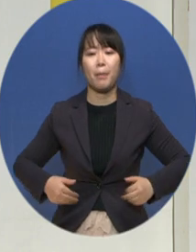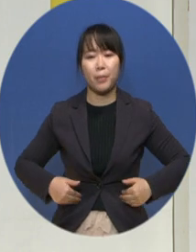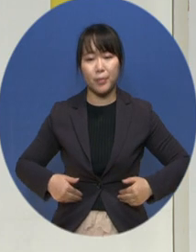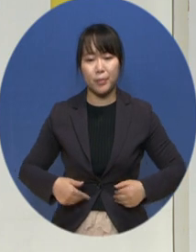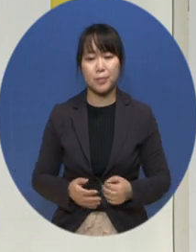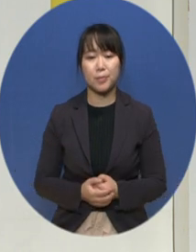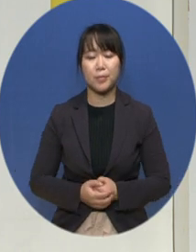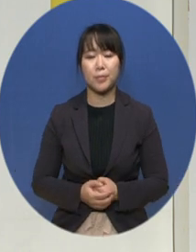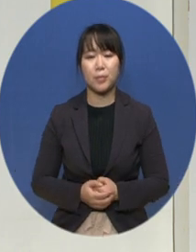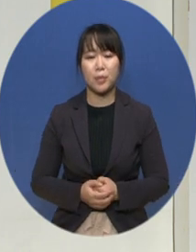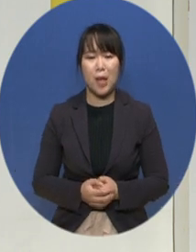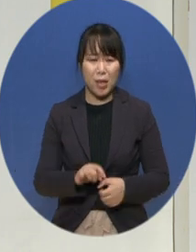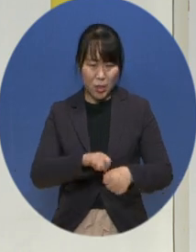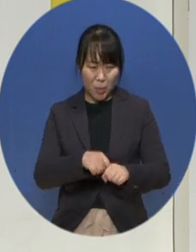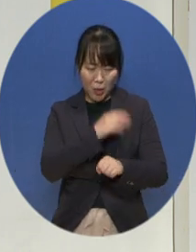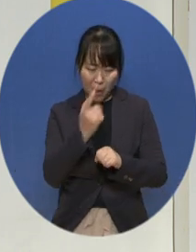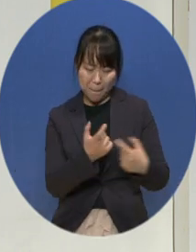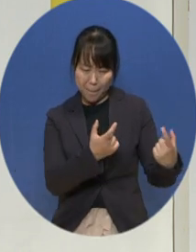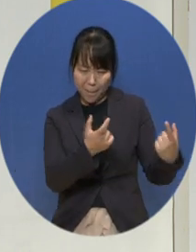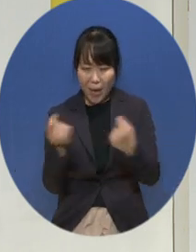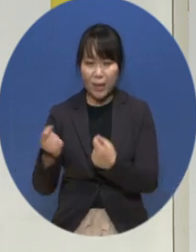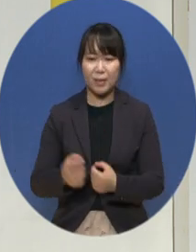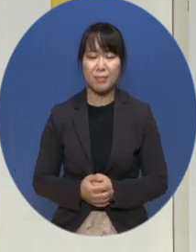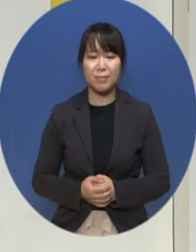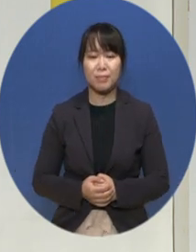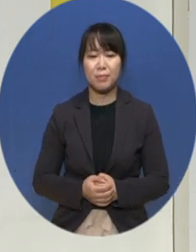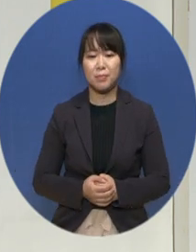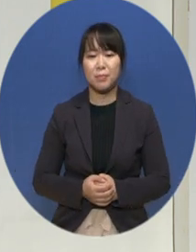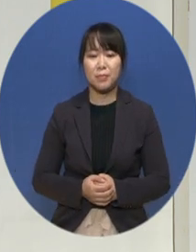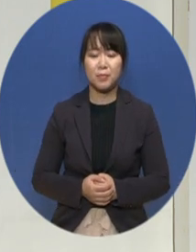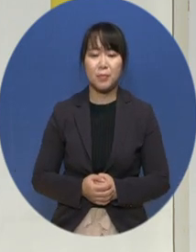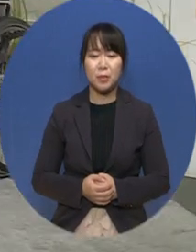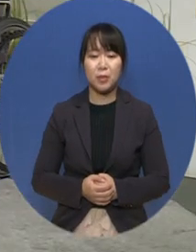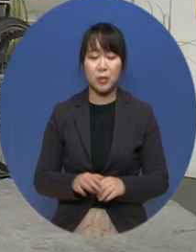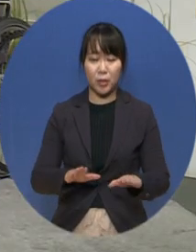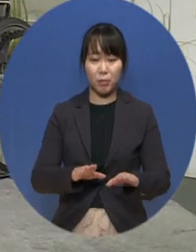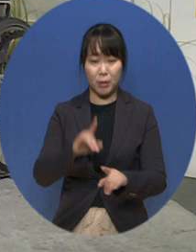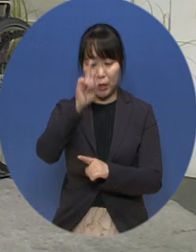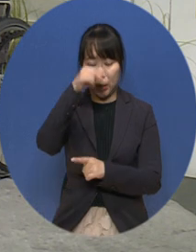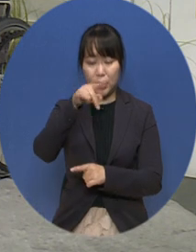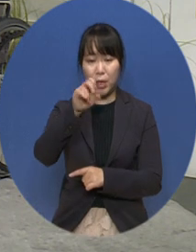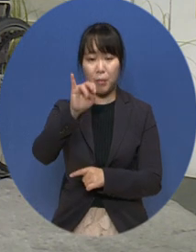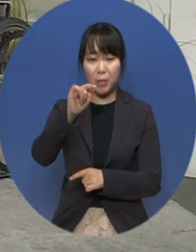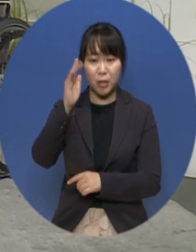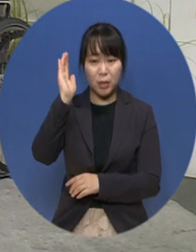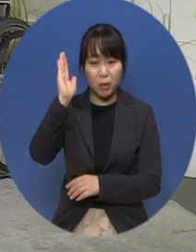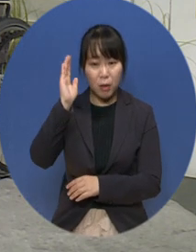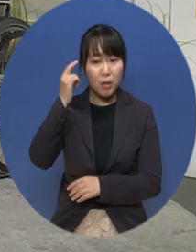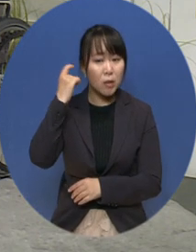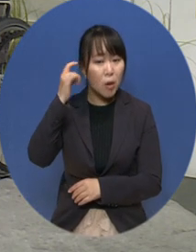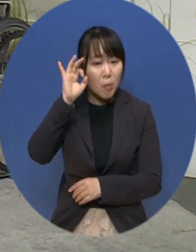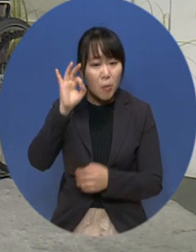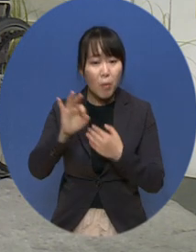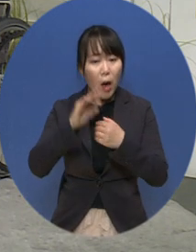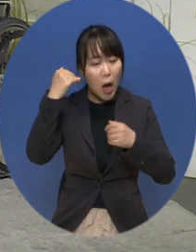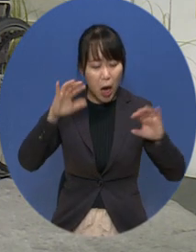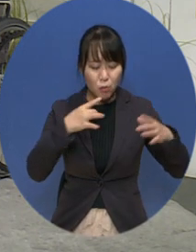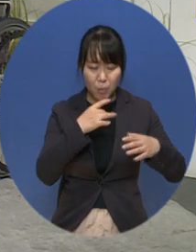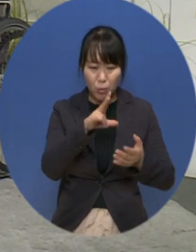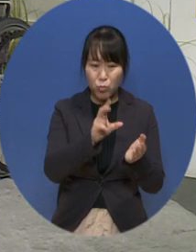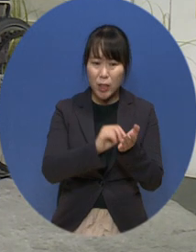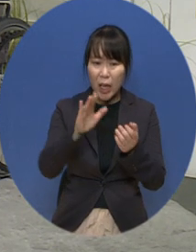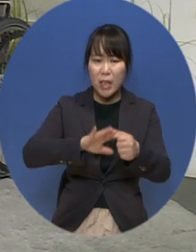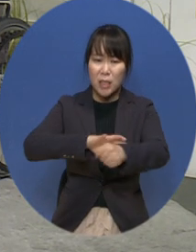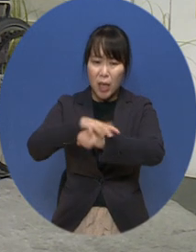된다 그래서 처벌도 똑같이 하고 그러나요 2조를 회원께서 말씀하셨던 얘기 들어보니까 국내 문제가 아니고 정말